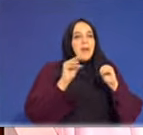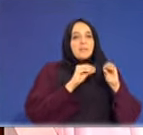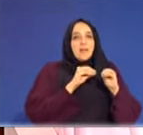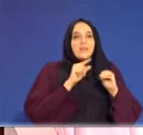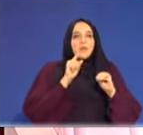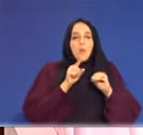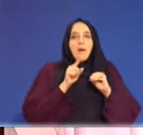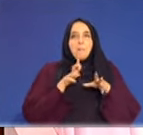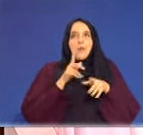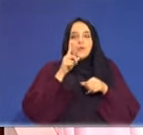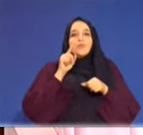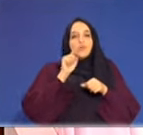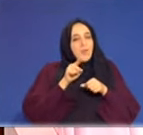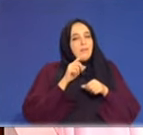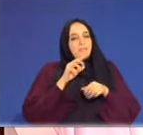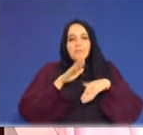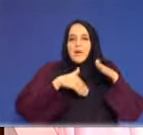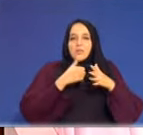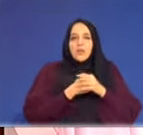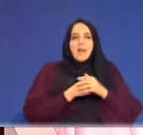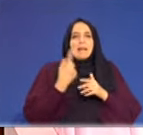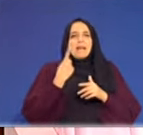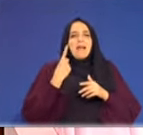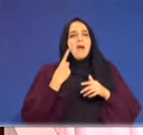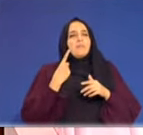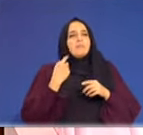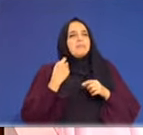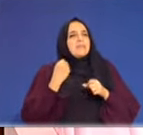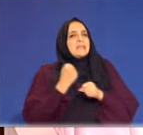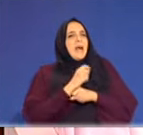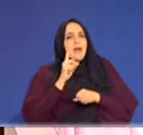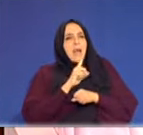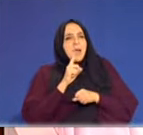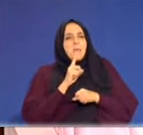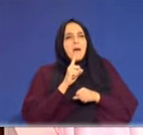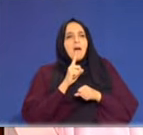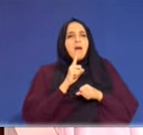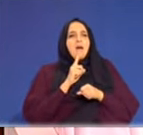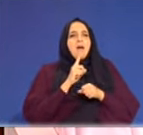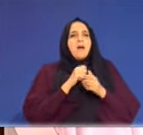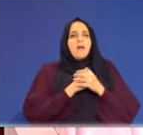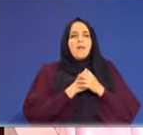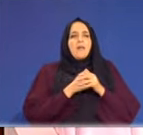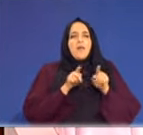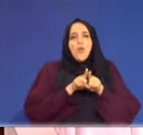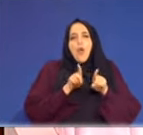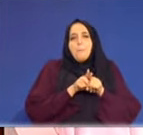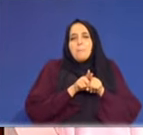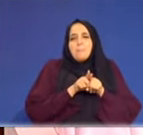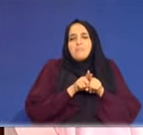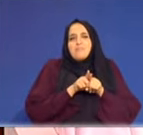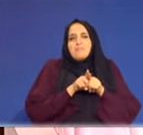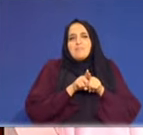مش الإنسان كي يكون بطال وما يكونش خدام يعني تشرئب نفسه إلى العدالة وإلى نعم. خدمة الصالح